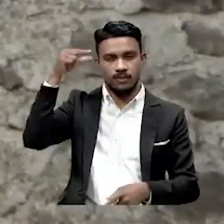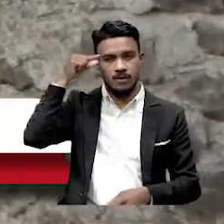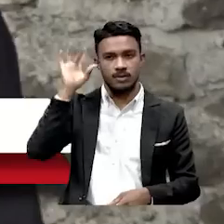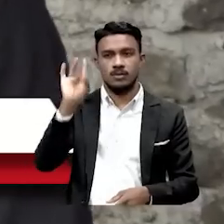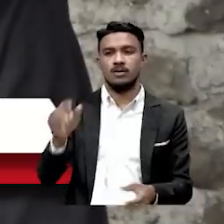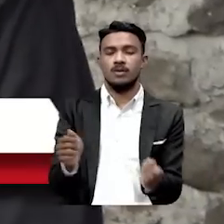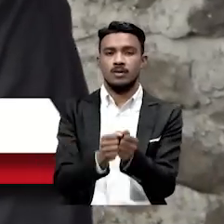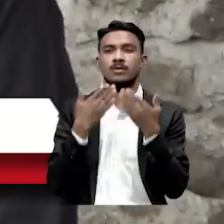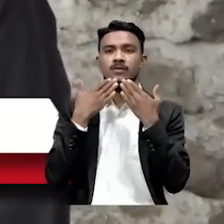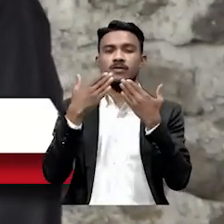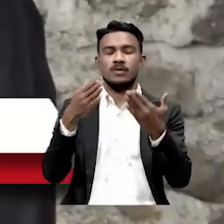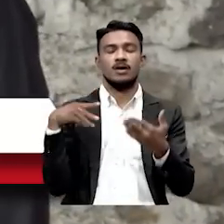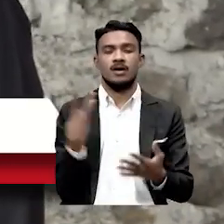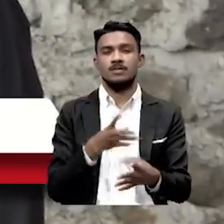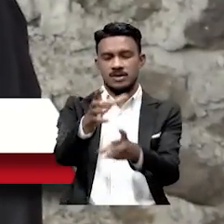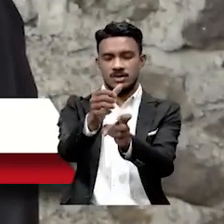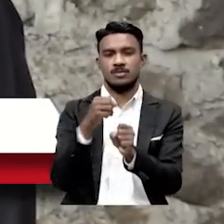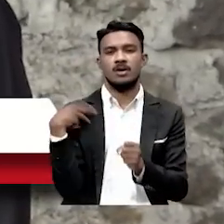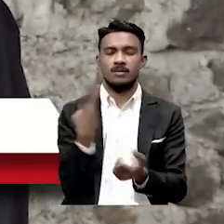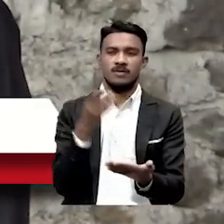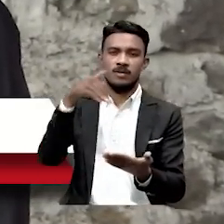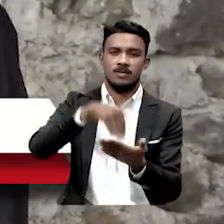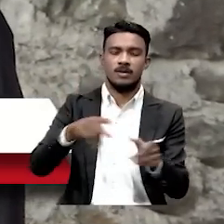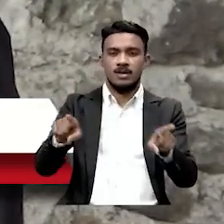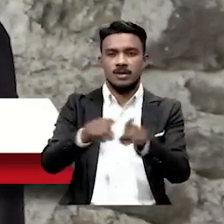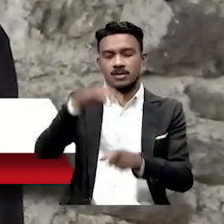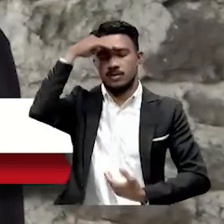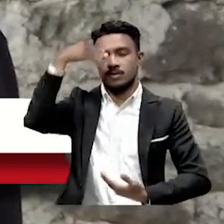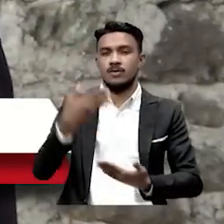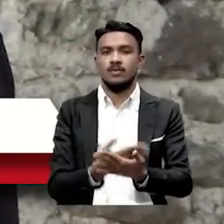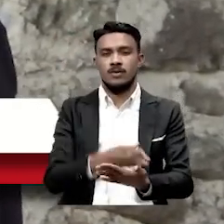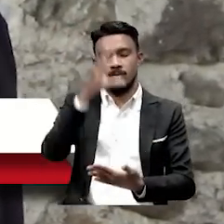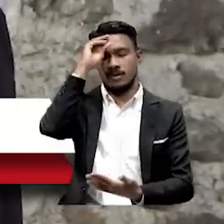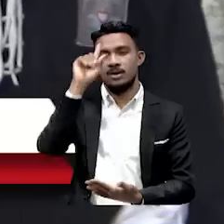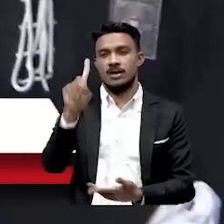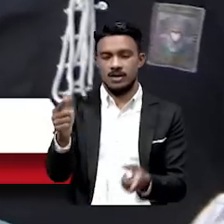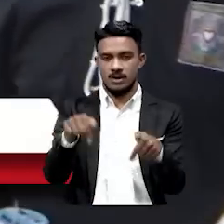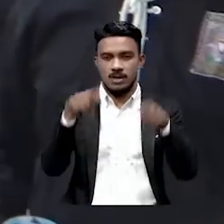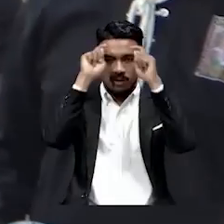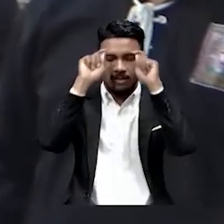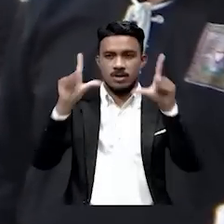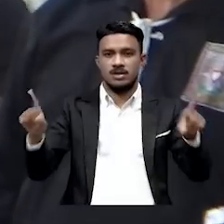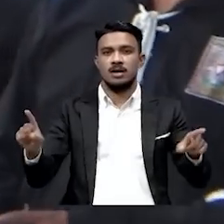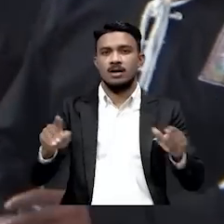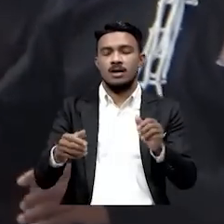dua Simu ami fila fali dudar kuan mane ida ho digu hamrik miti fila fali rai timor ne. Total